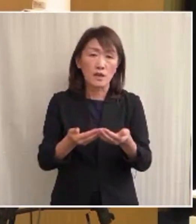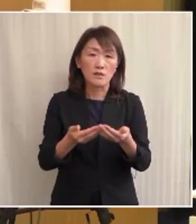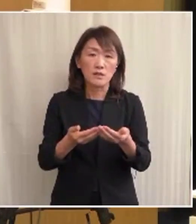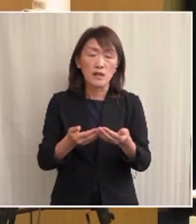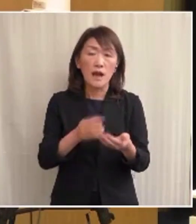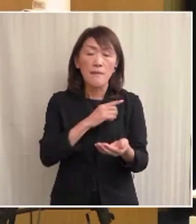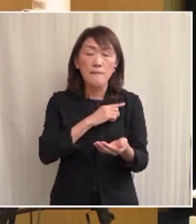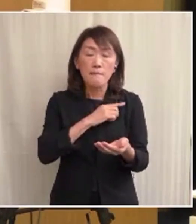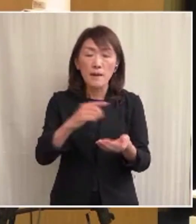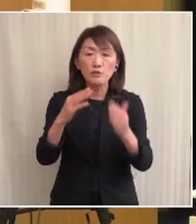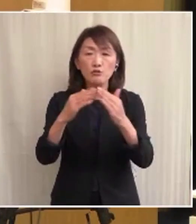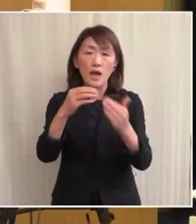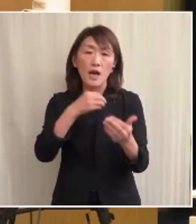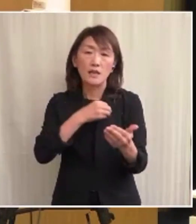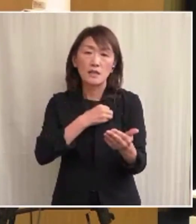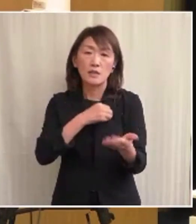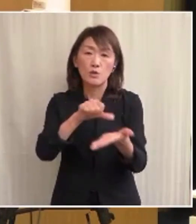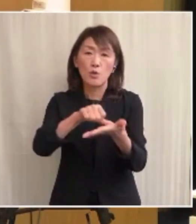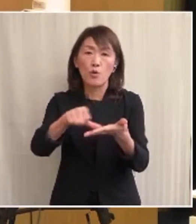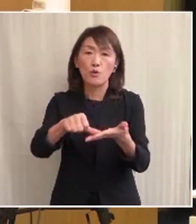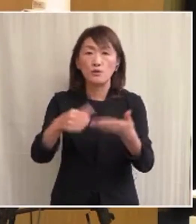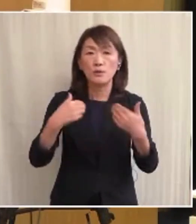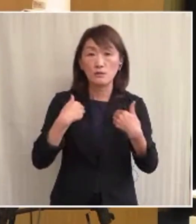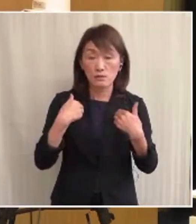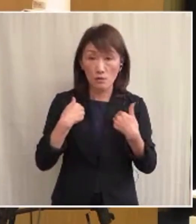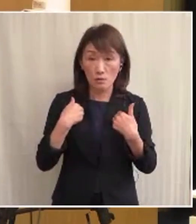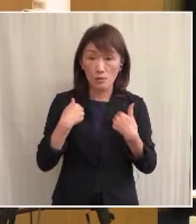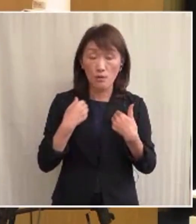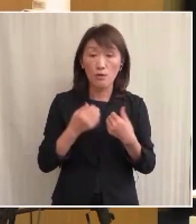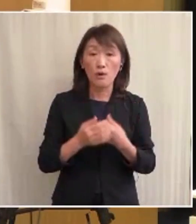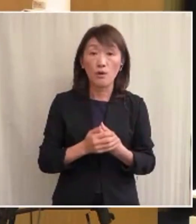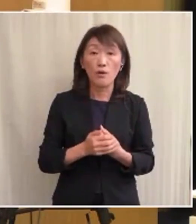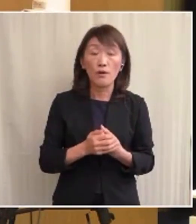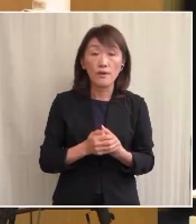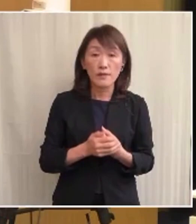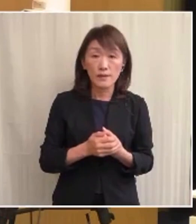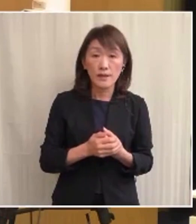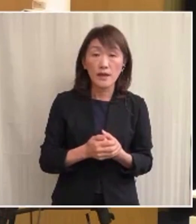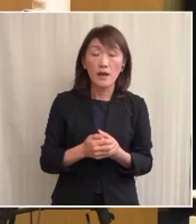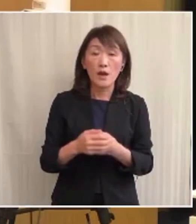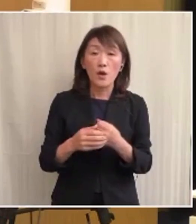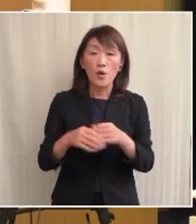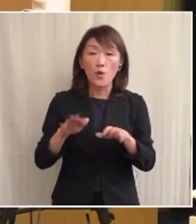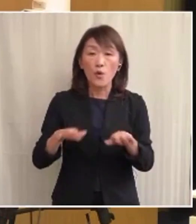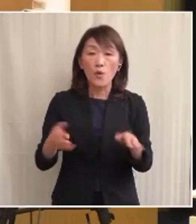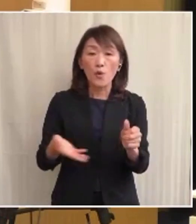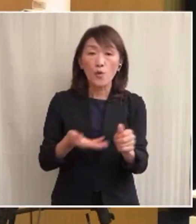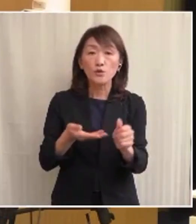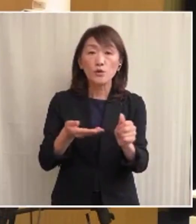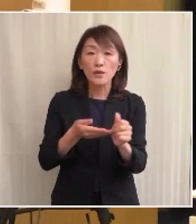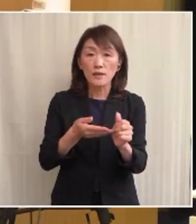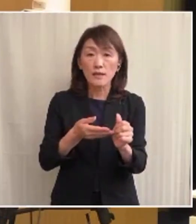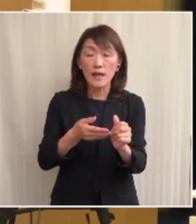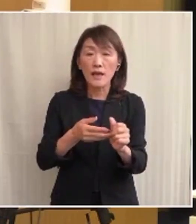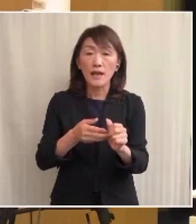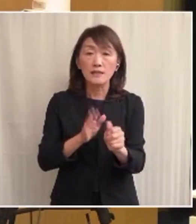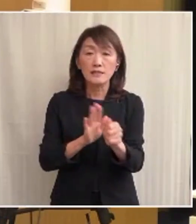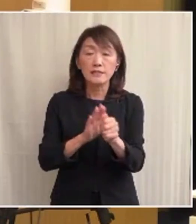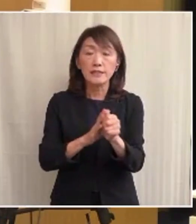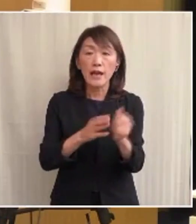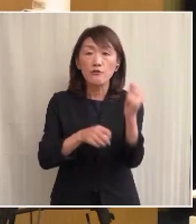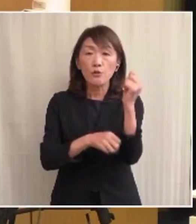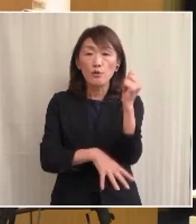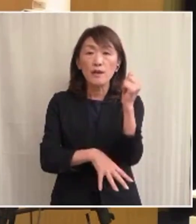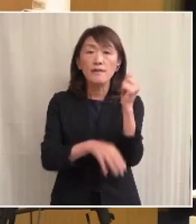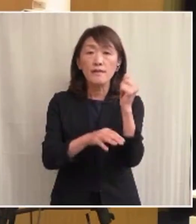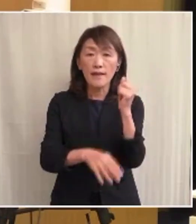員登録をしていただく必要がございまして、各区にある地域子育て支援拠点でその事務局をやっていただいているんですけれども、